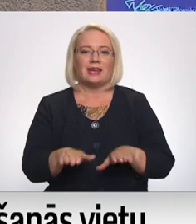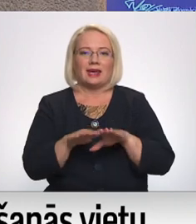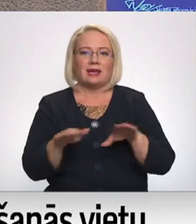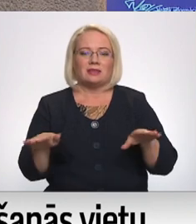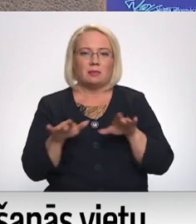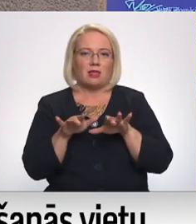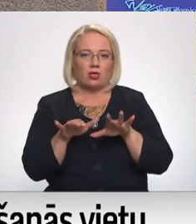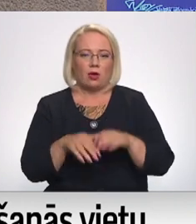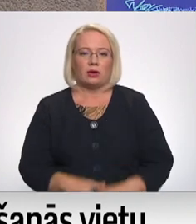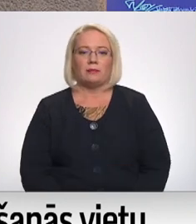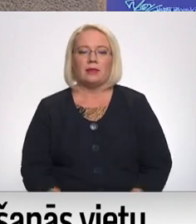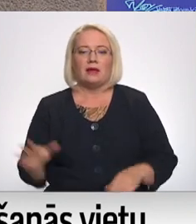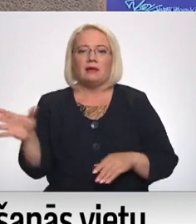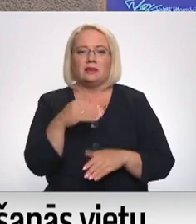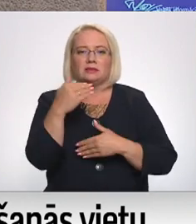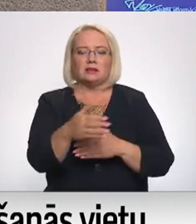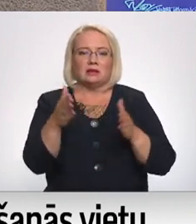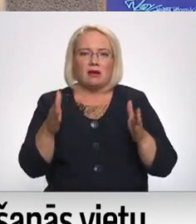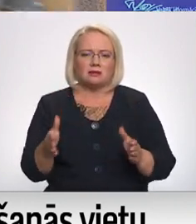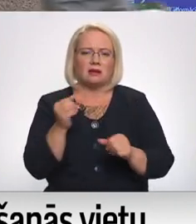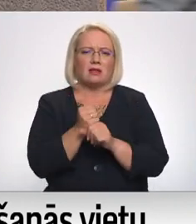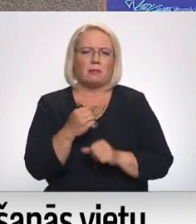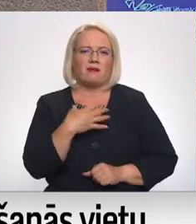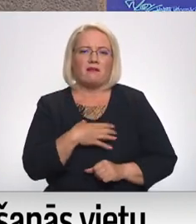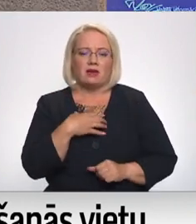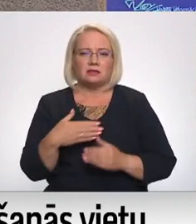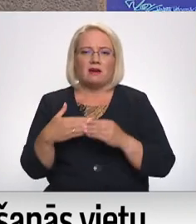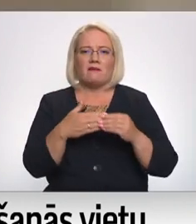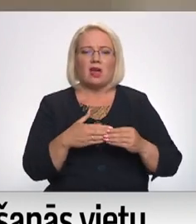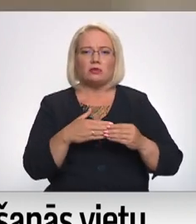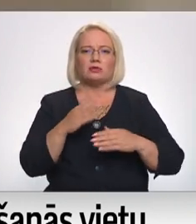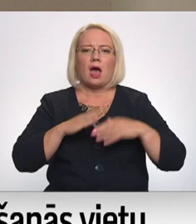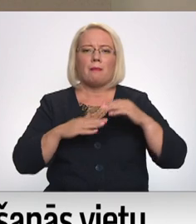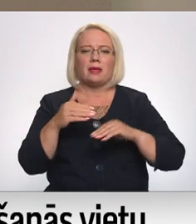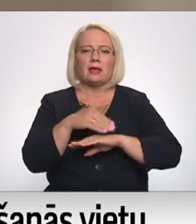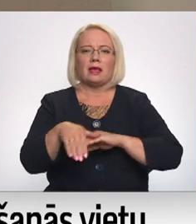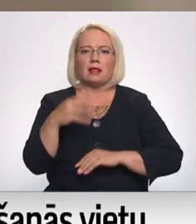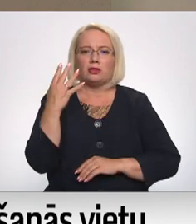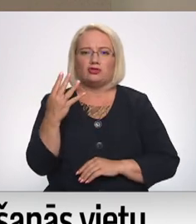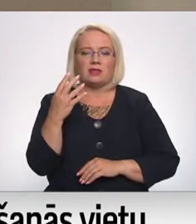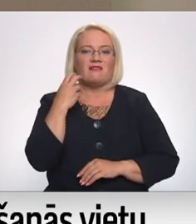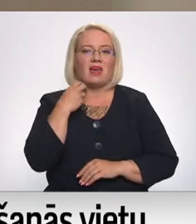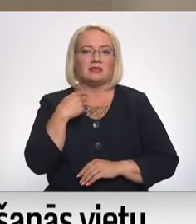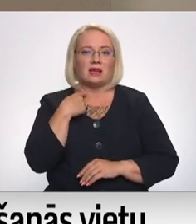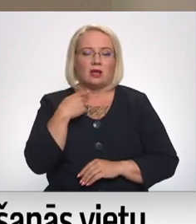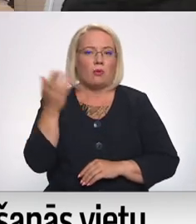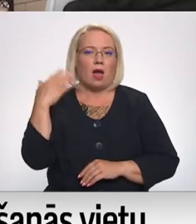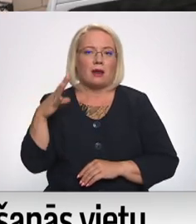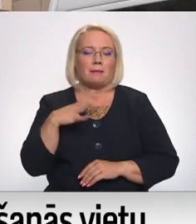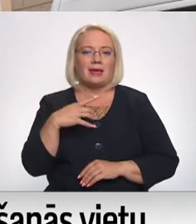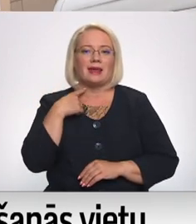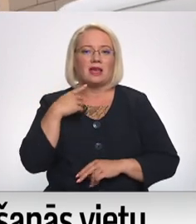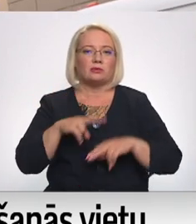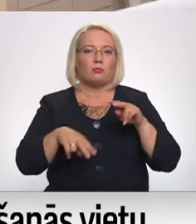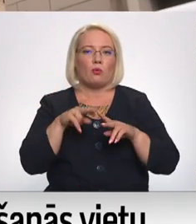datoriem. Visas kastes ar darbam vajadzīgo ved uz Amatu ielu 4 Vecrīgā, kur agrāk atradās Rīgas